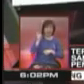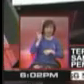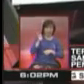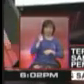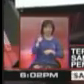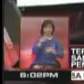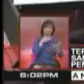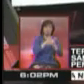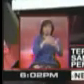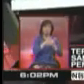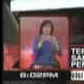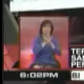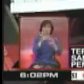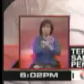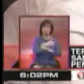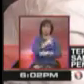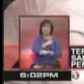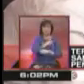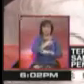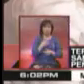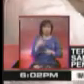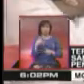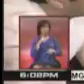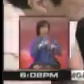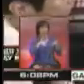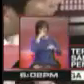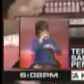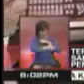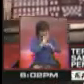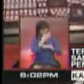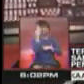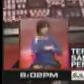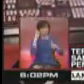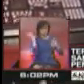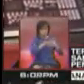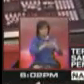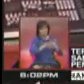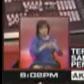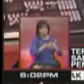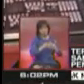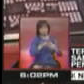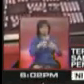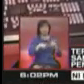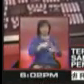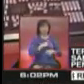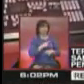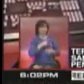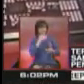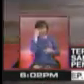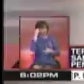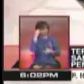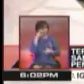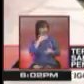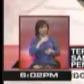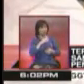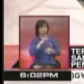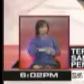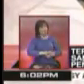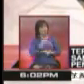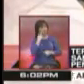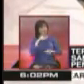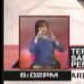parak. May waran si Tyrone sa kasong robbery. May kutob din daw siya kung bakit siya ininidiin sa krimen. Saka